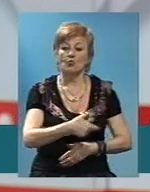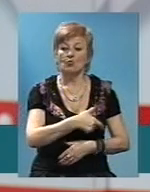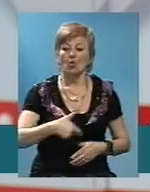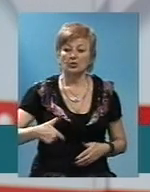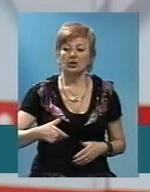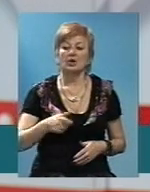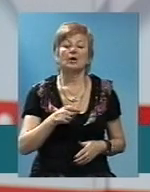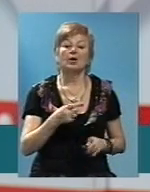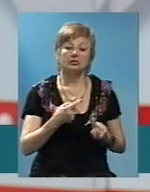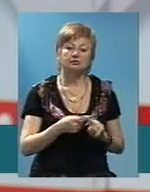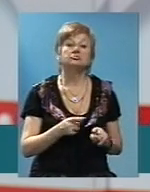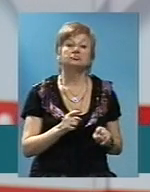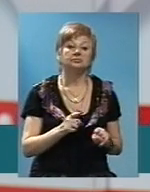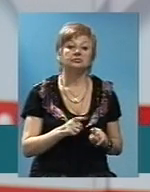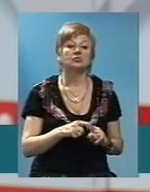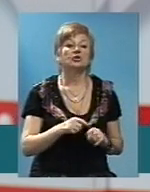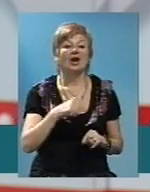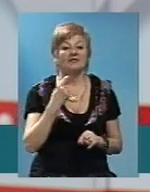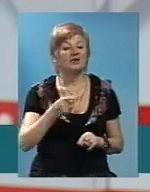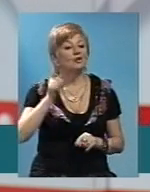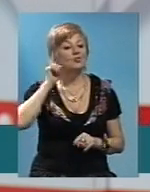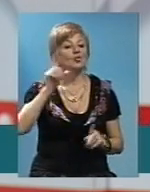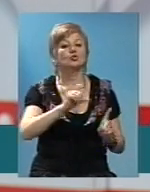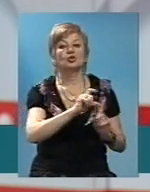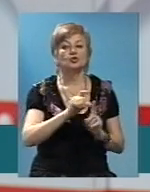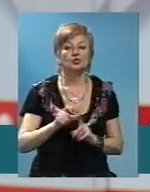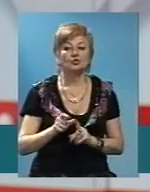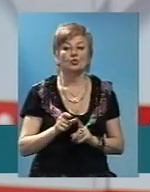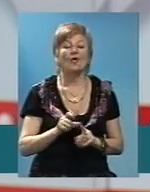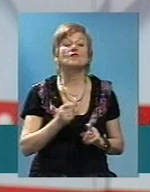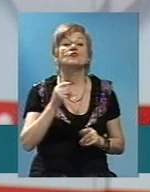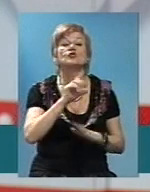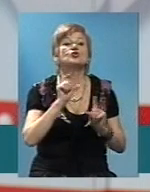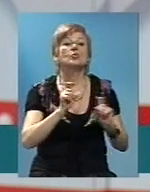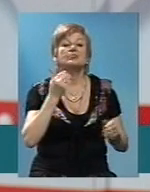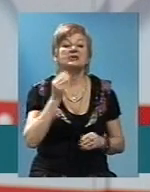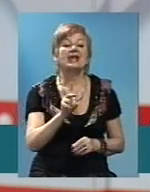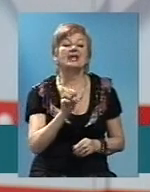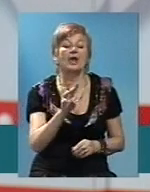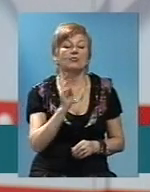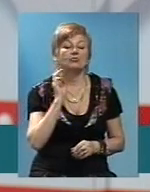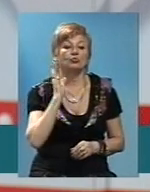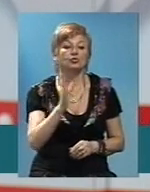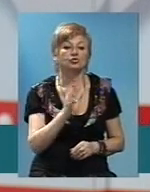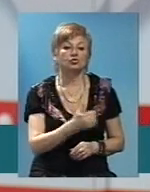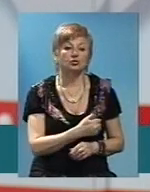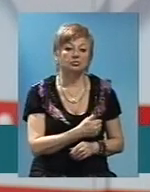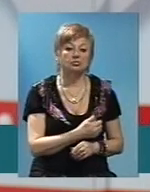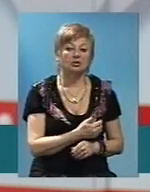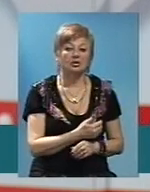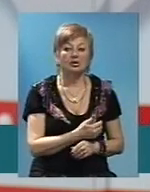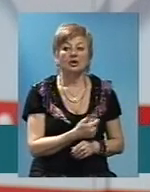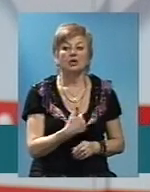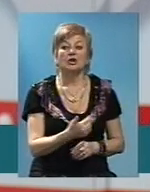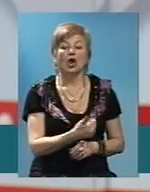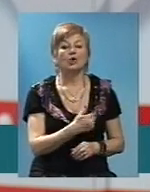учасників цього гурту, Джону Леннону, приписують ось таку легендарну фразу. Коли в нього в школі запитали, ким ти хочеш бути, коли виростеш, він відповів, я